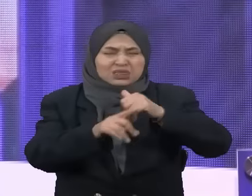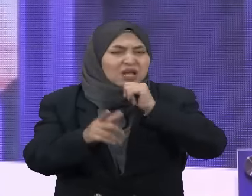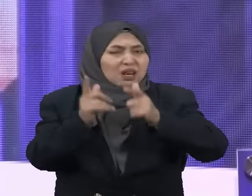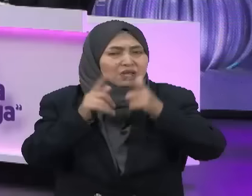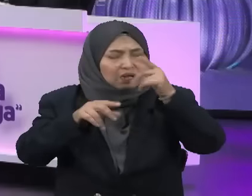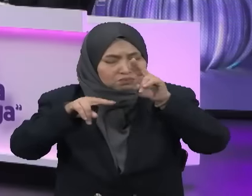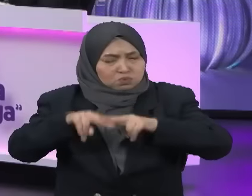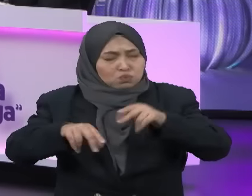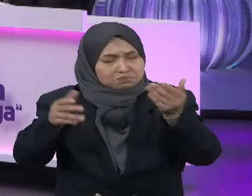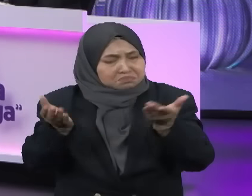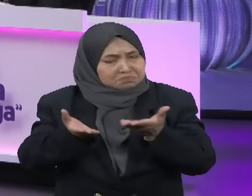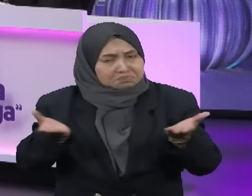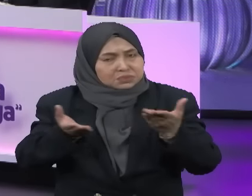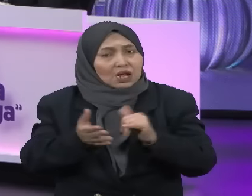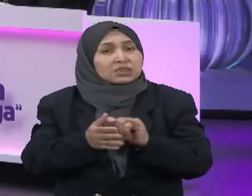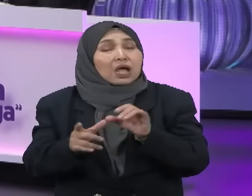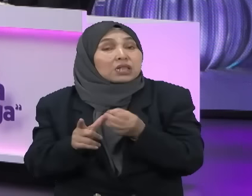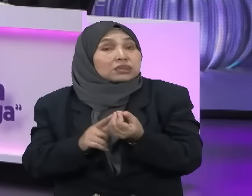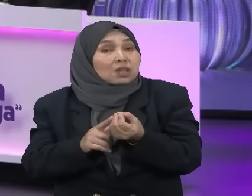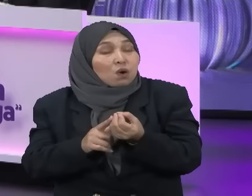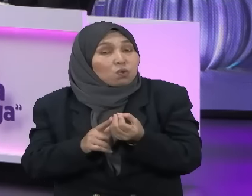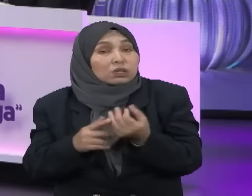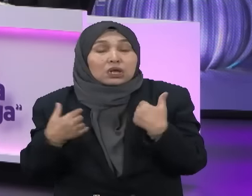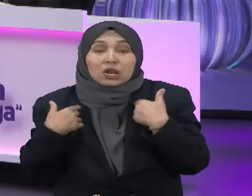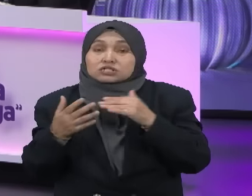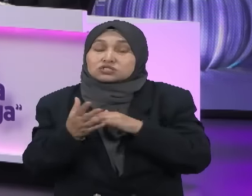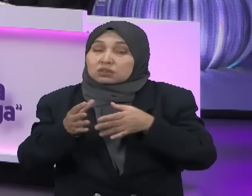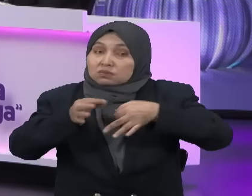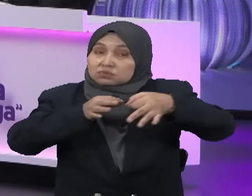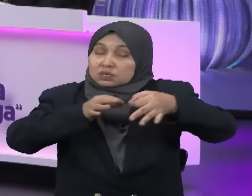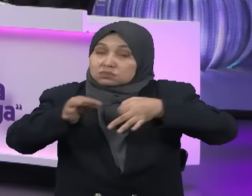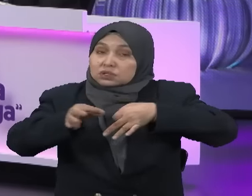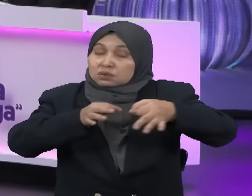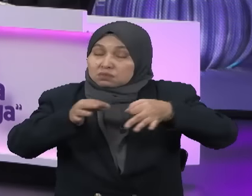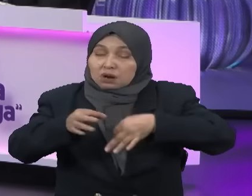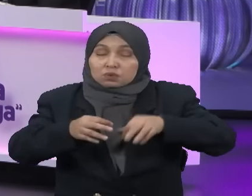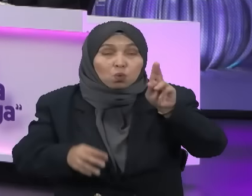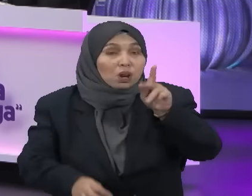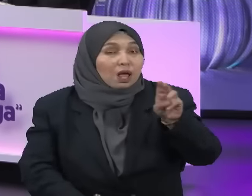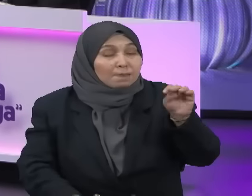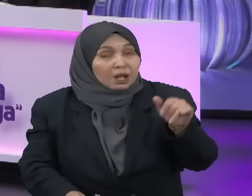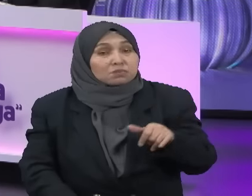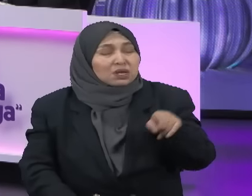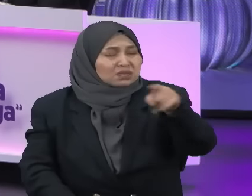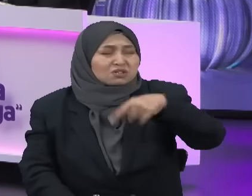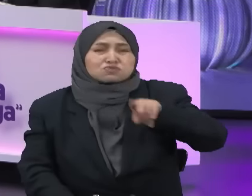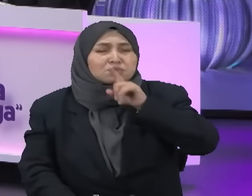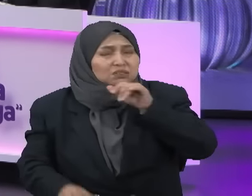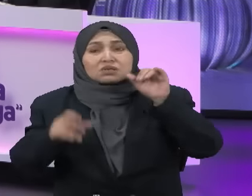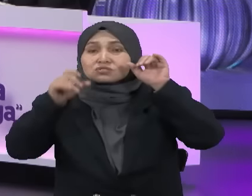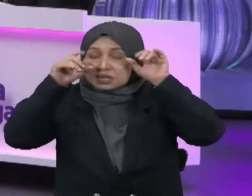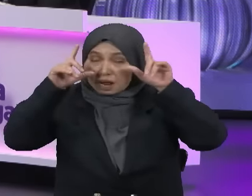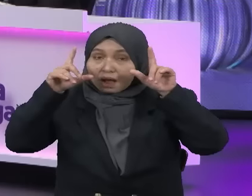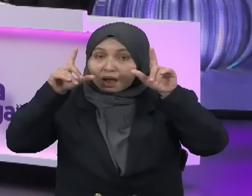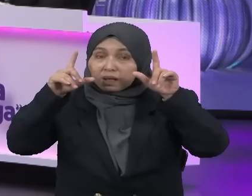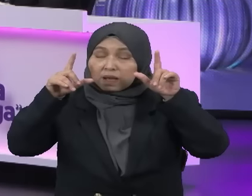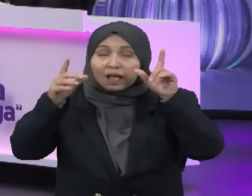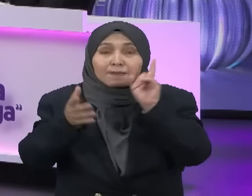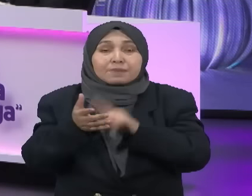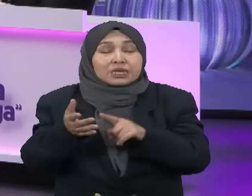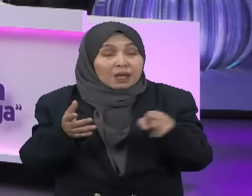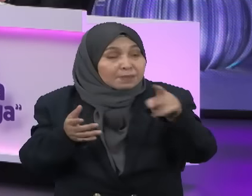duduk di kalangan kita. Ataupun ada satu lagi tafsiran para ulama menunjukkan bahawa mereka ni sebenarnya sedar bahawa apa